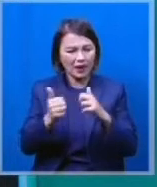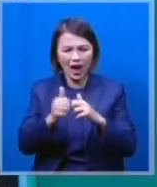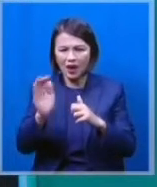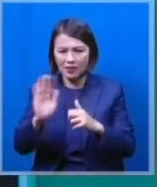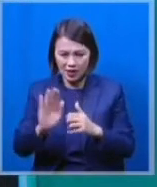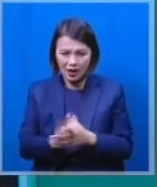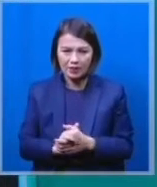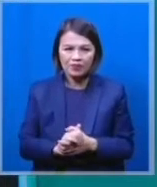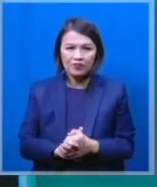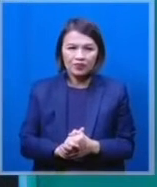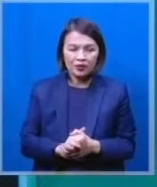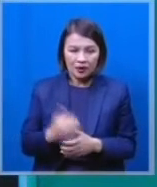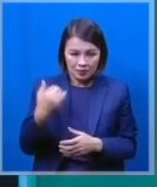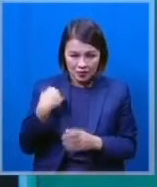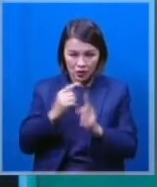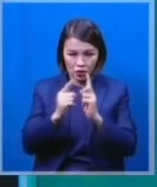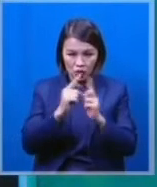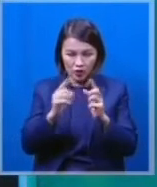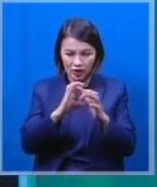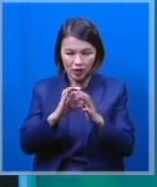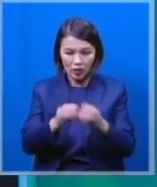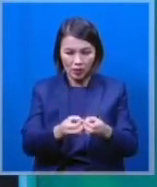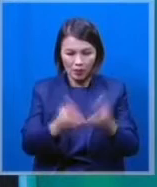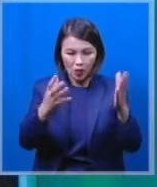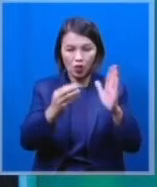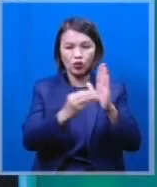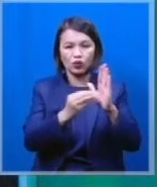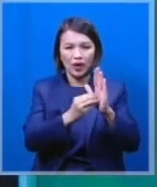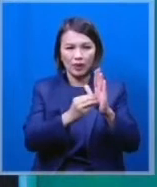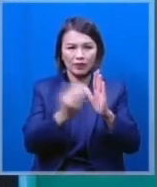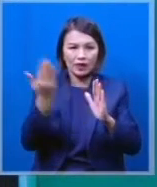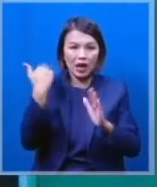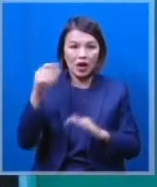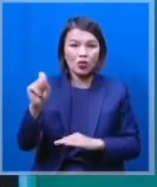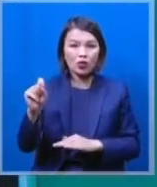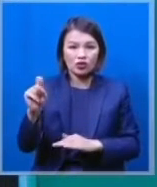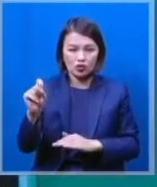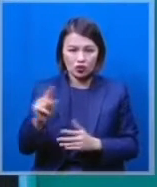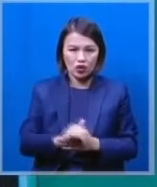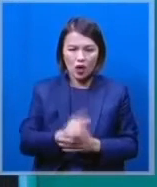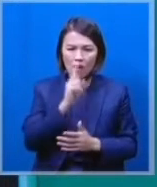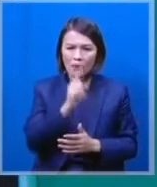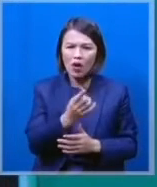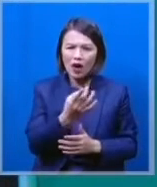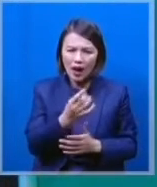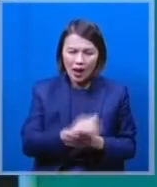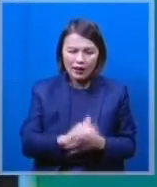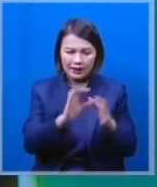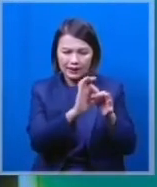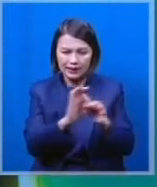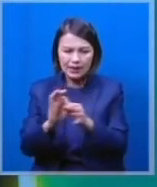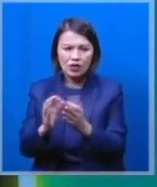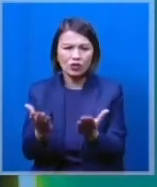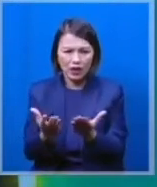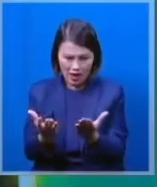ณะเดียวกันก็มีการพูดถึงเหตุระเบิดป่วนกรุงเมื่อวันศุกร์ที่ผ่านมาว่าตกลงแล้วมีความเชื่อมโยงกัน